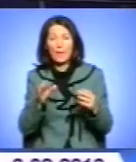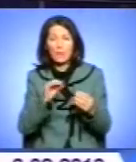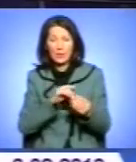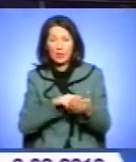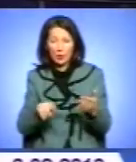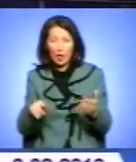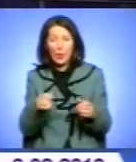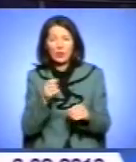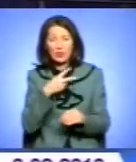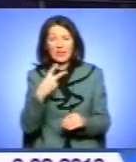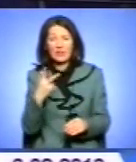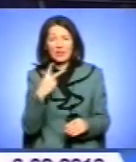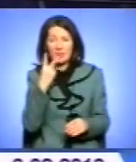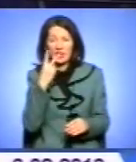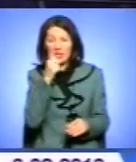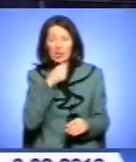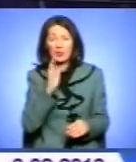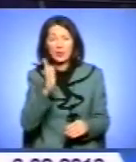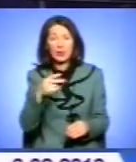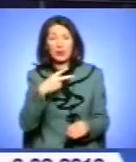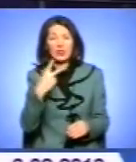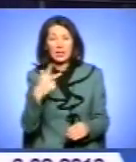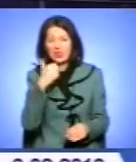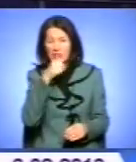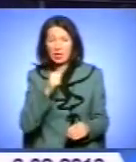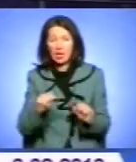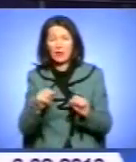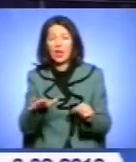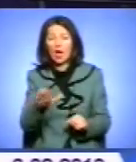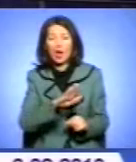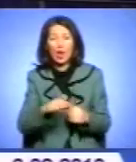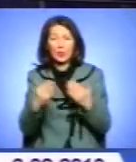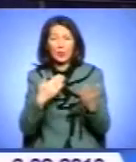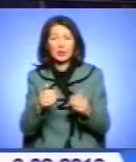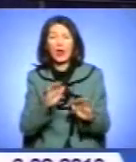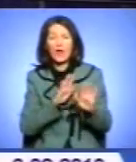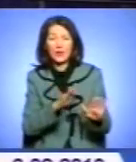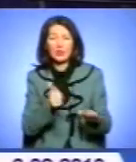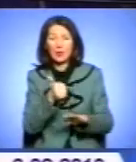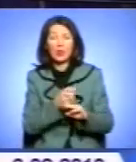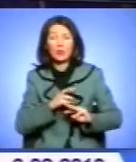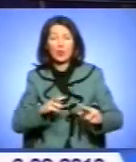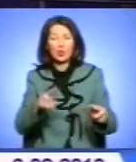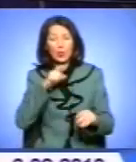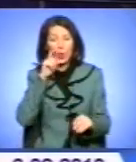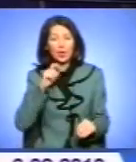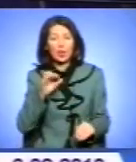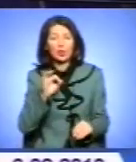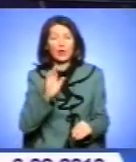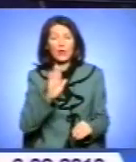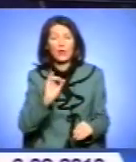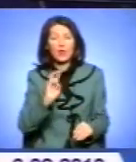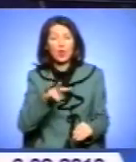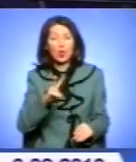та перспективи на 2013. Керівник краю поспілкувався із віце-прем'єр-міністром України Олександром Вілкулом